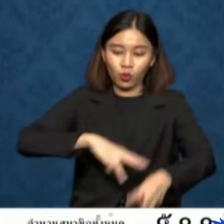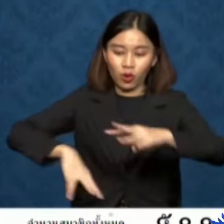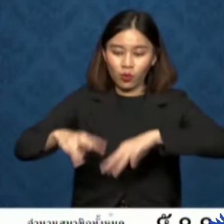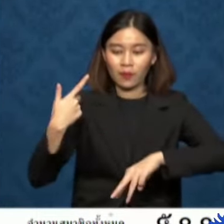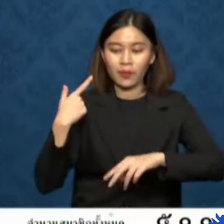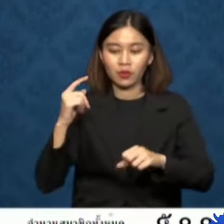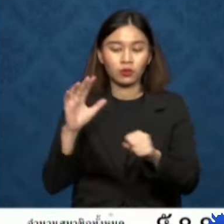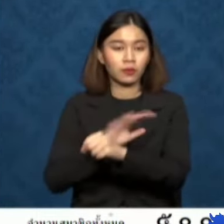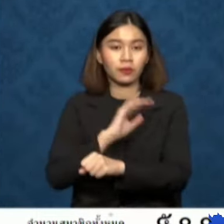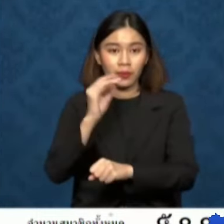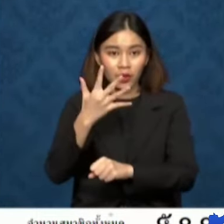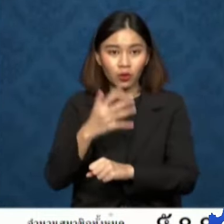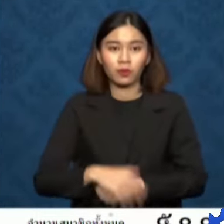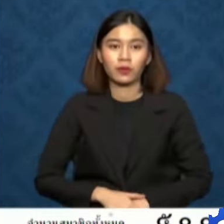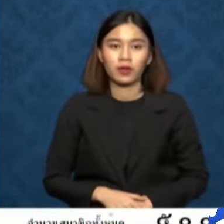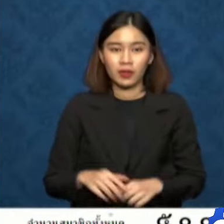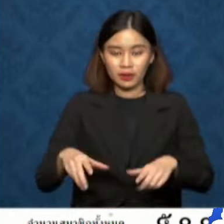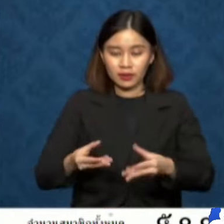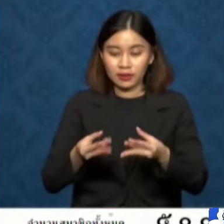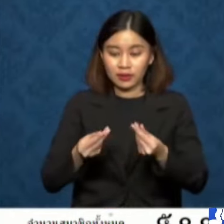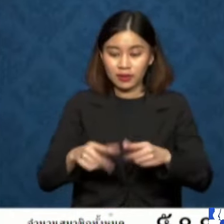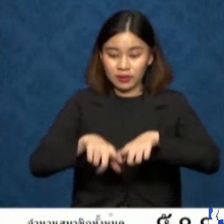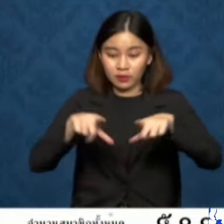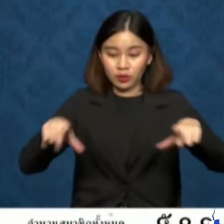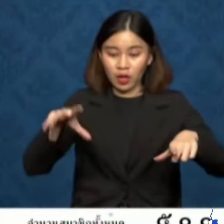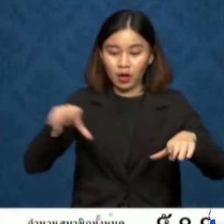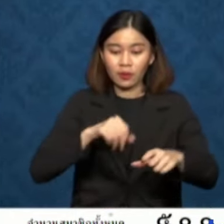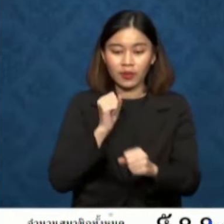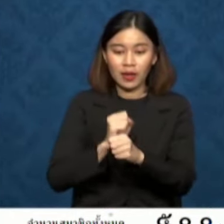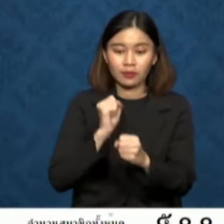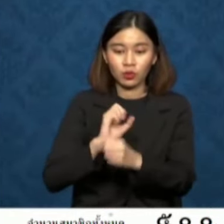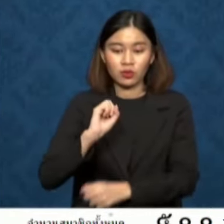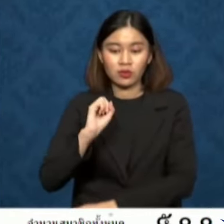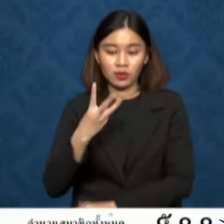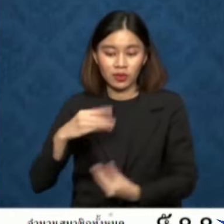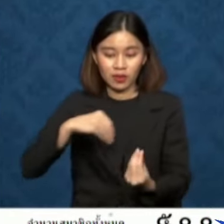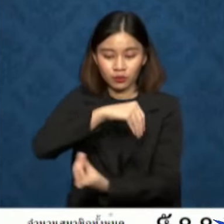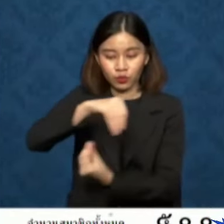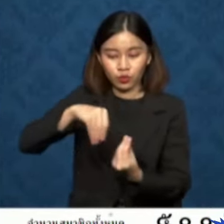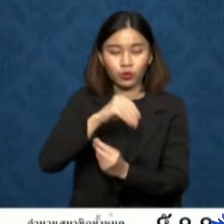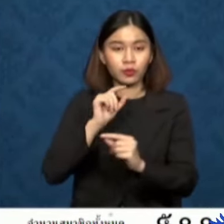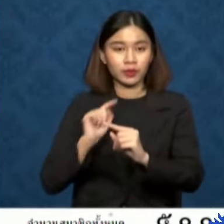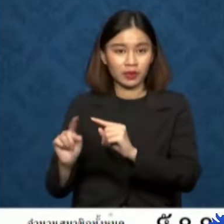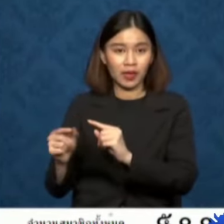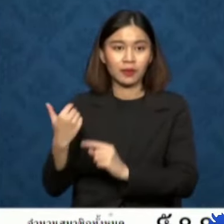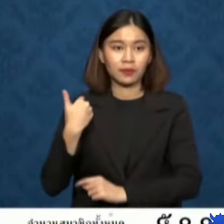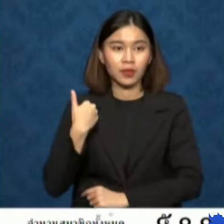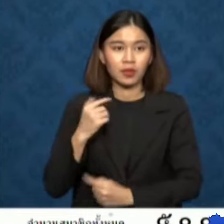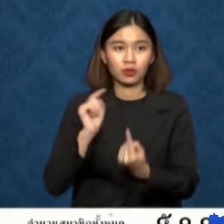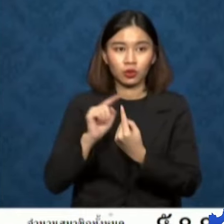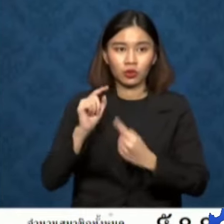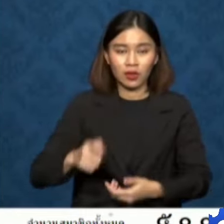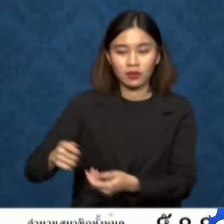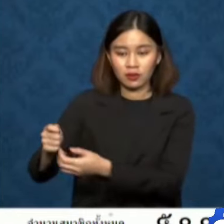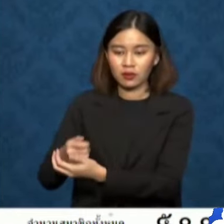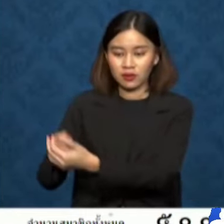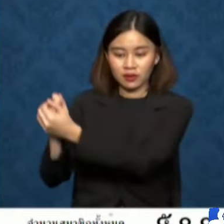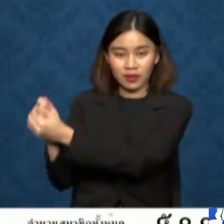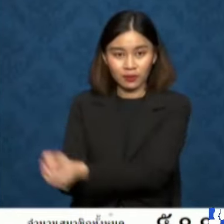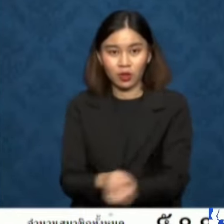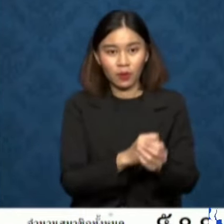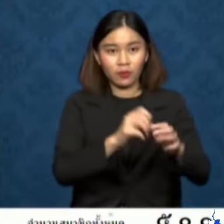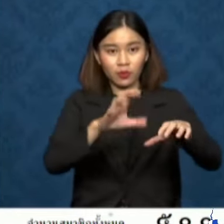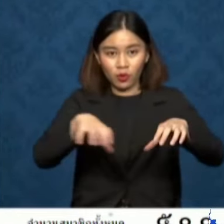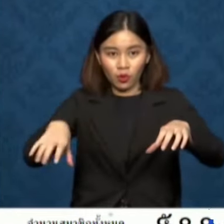ไม่เต็มประสิทธิภาพที่ดินบางส่วนถูกนำไปใช้ทำสวัสดิการธุรกิจไม่ว่าจะเป็นสนามกอล์ฟ 60แห่ง